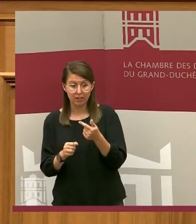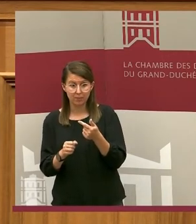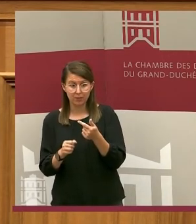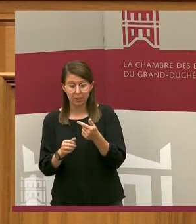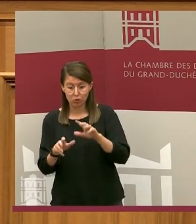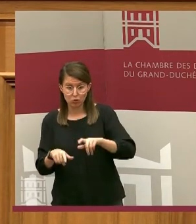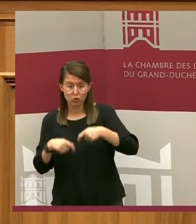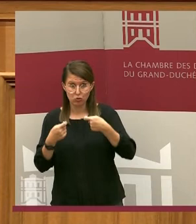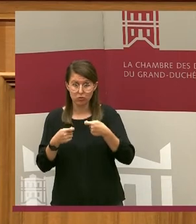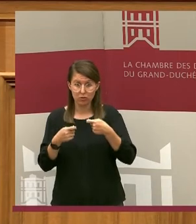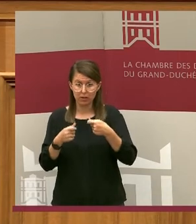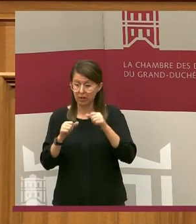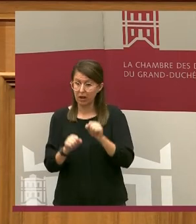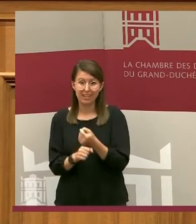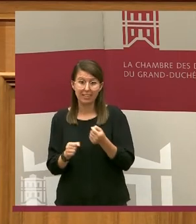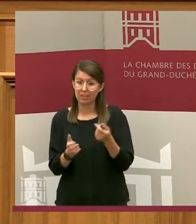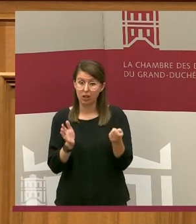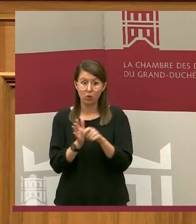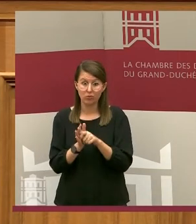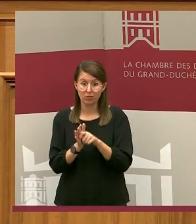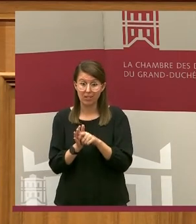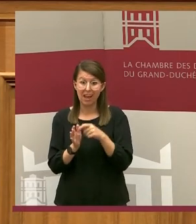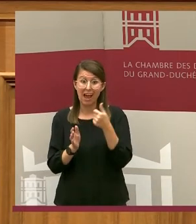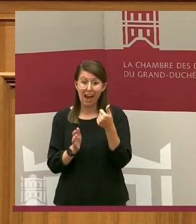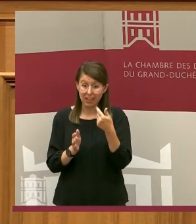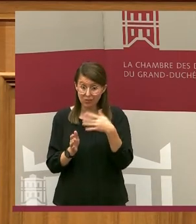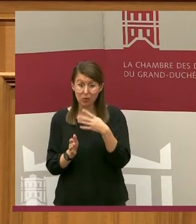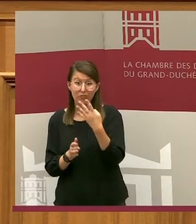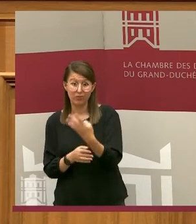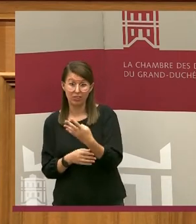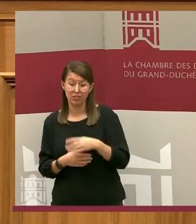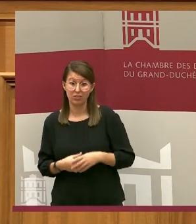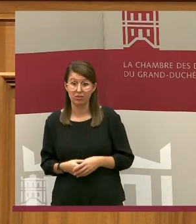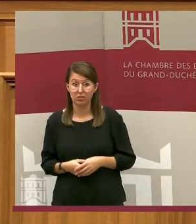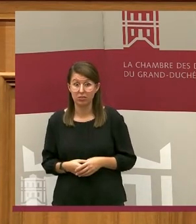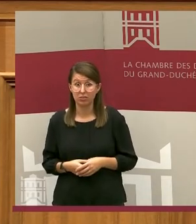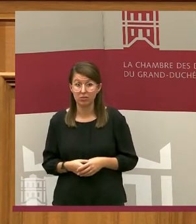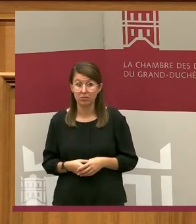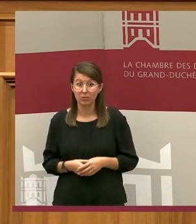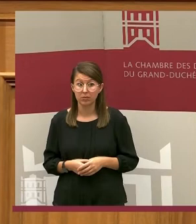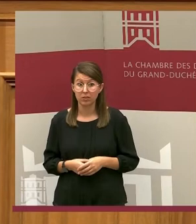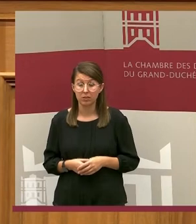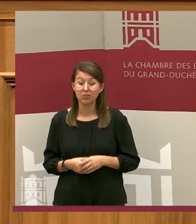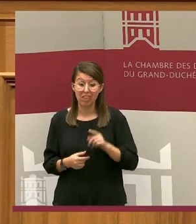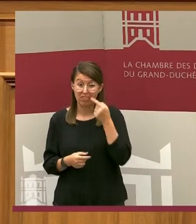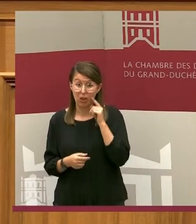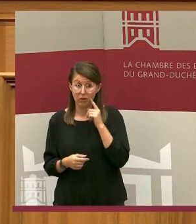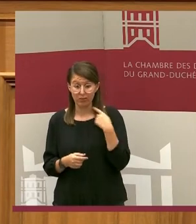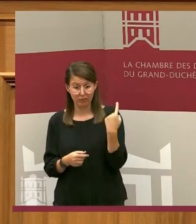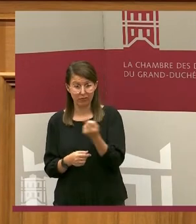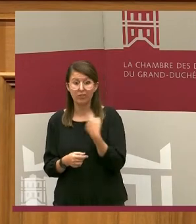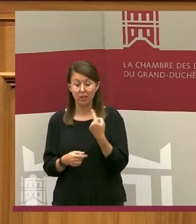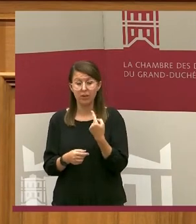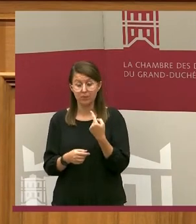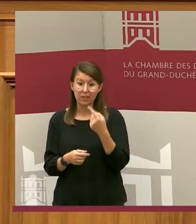1 von 4. Das ist mehr wie nicht mehr traurig. Wir Piraten bleiben Verfechter von einer Steuerreform, wo ihn